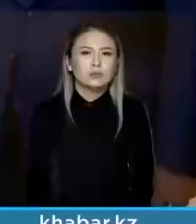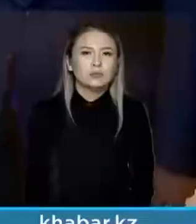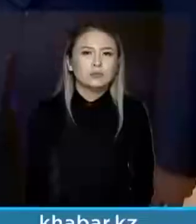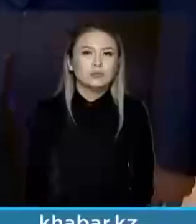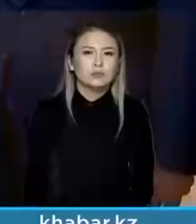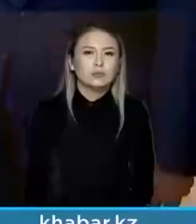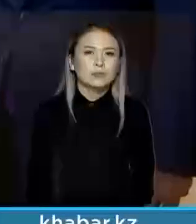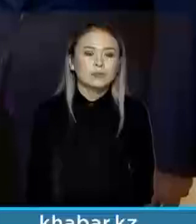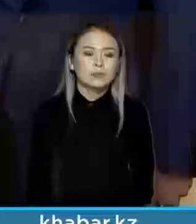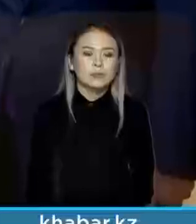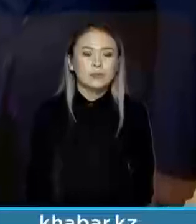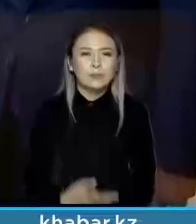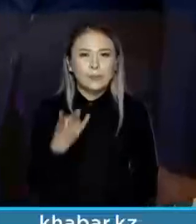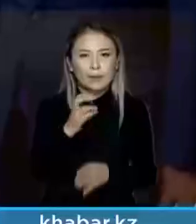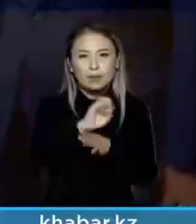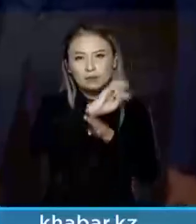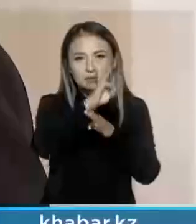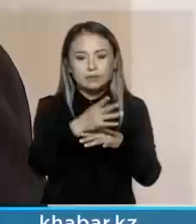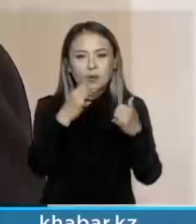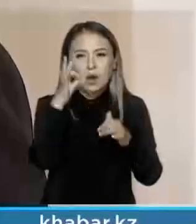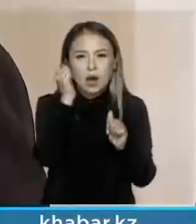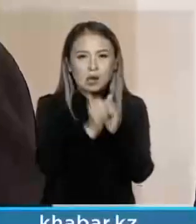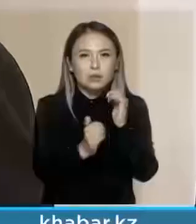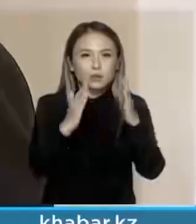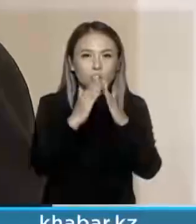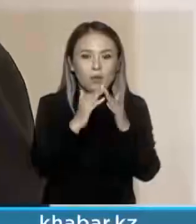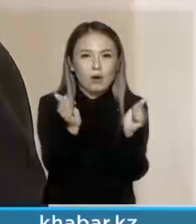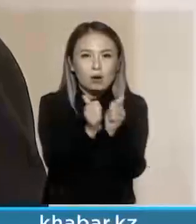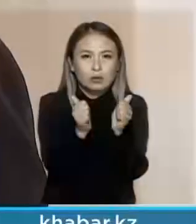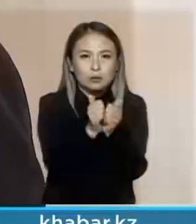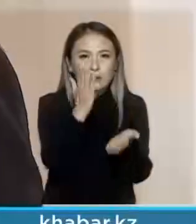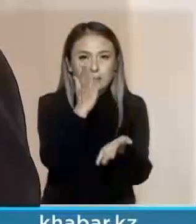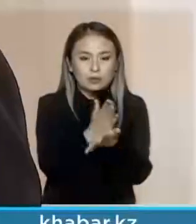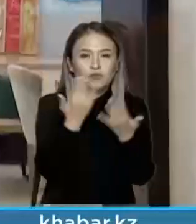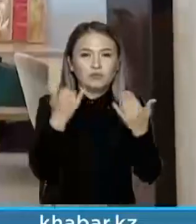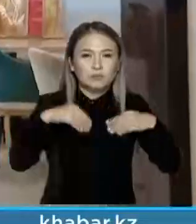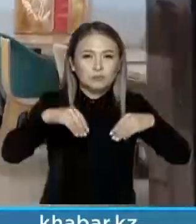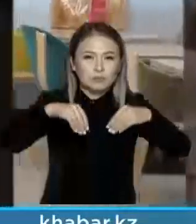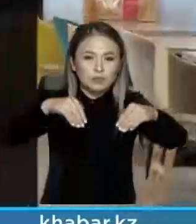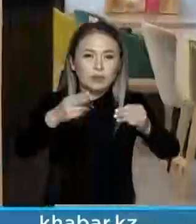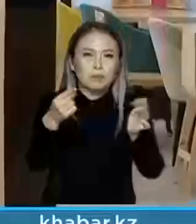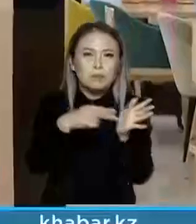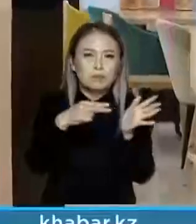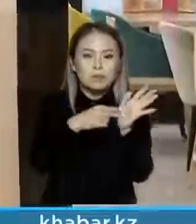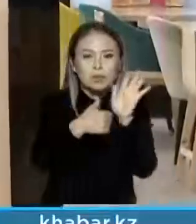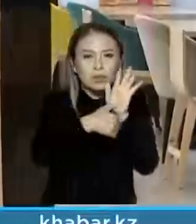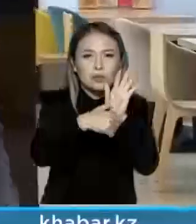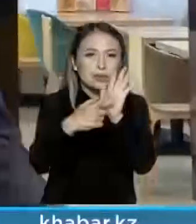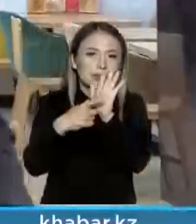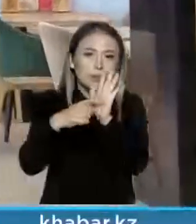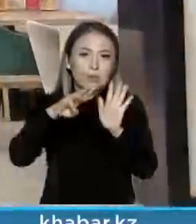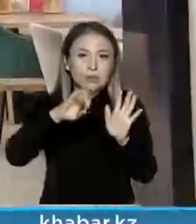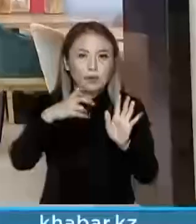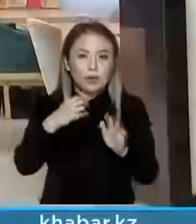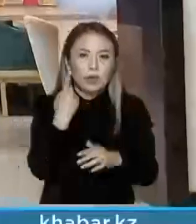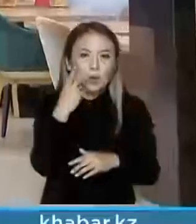Газдандыру мәселесін айта кету керек, кезінде бұл жерде әр үйдің қасында газ бойлерлері болып жасалған, бұл кезде тұтыну бағасы 600-700 теңге болатын болса,